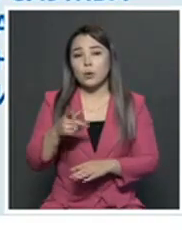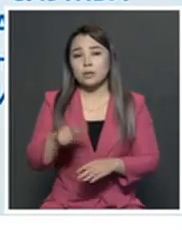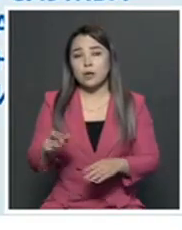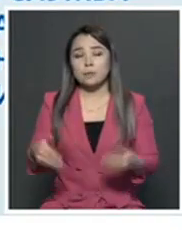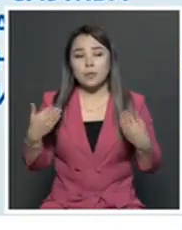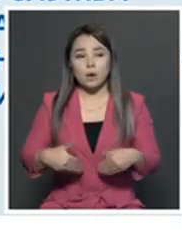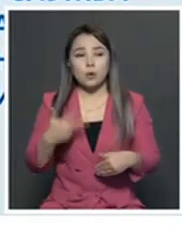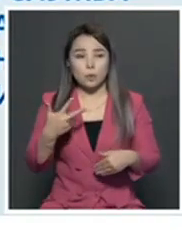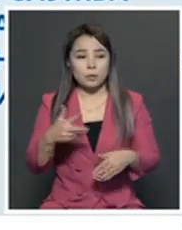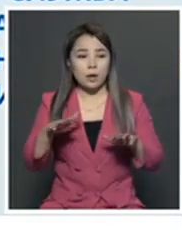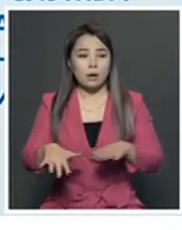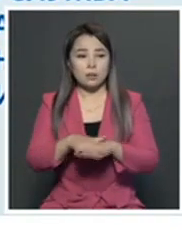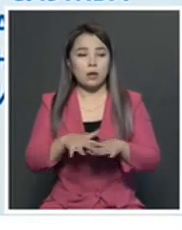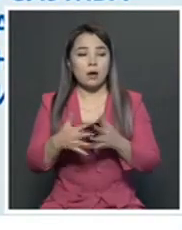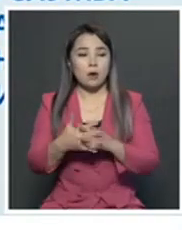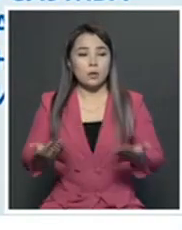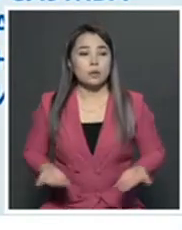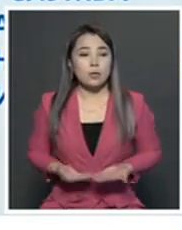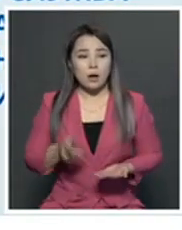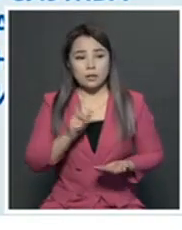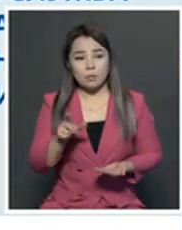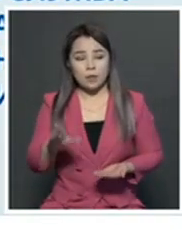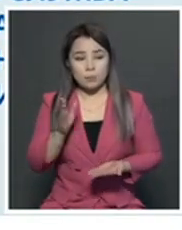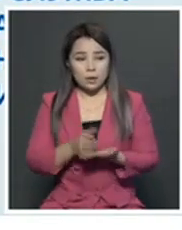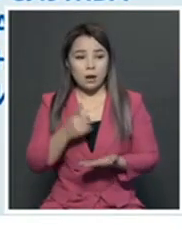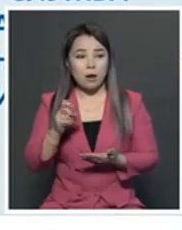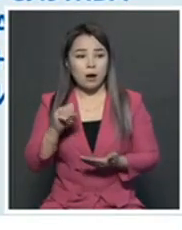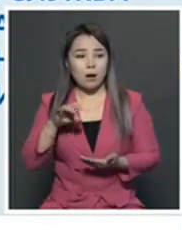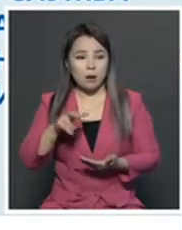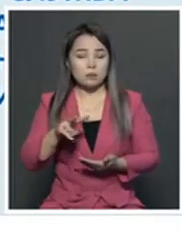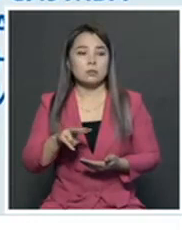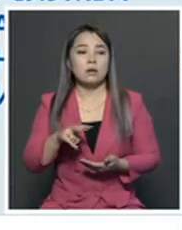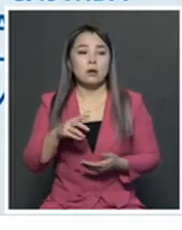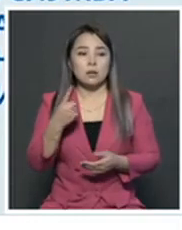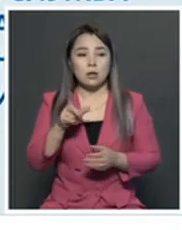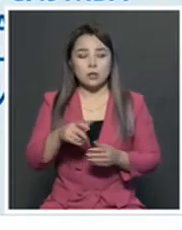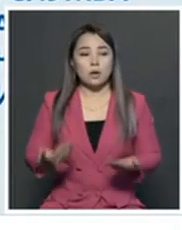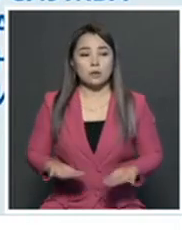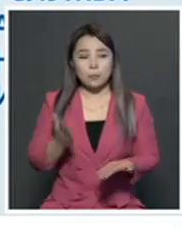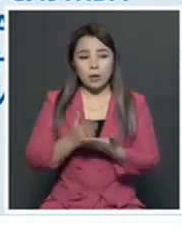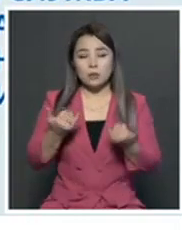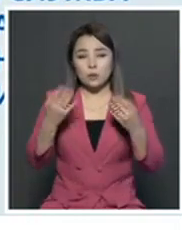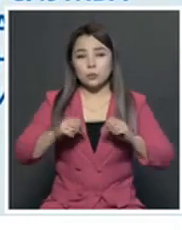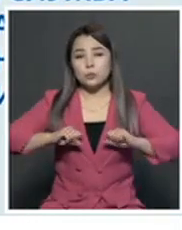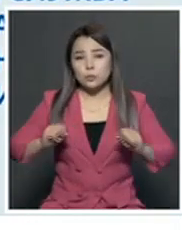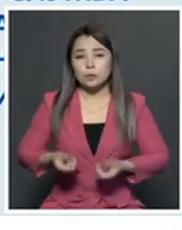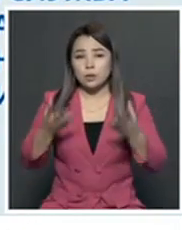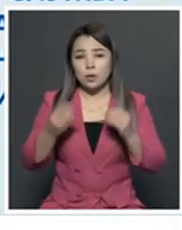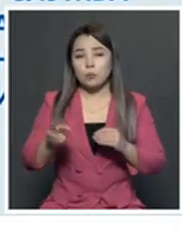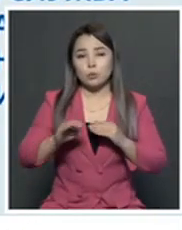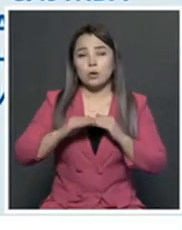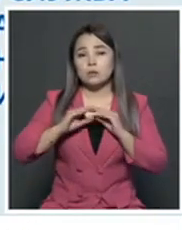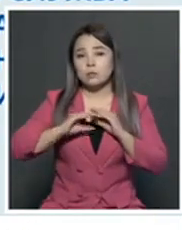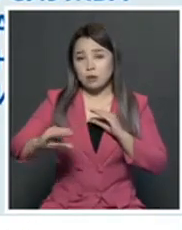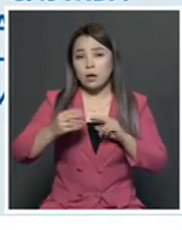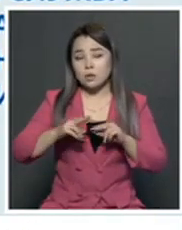адамның үшеуі сол Қамыстыбас ауылының адамдары болады да, біреуі Арал қаласының адамы. Қазіргі таңда күн суық болғанмен мұздың қалыңдығы